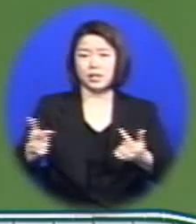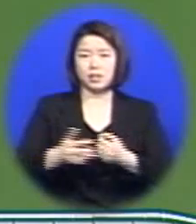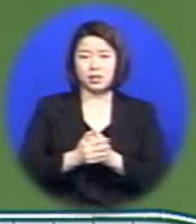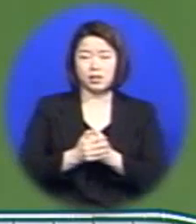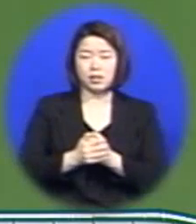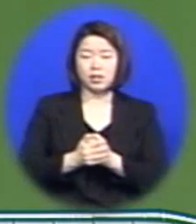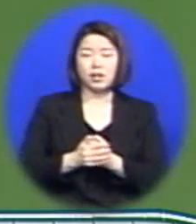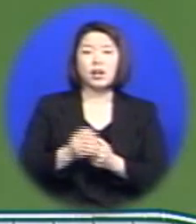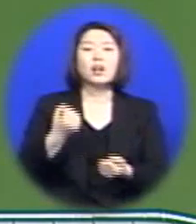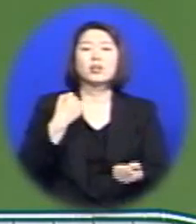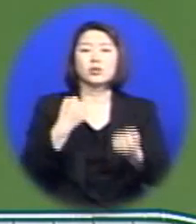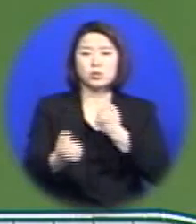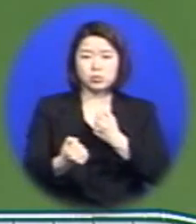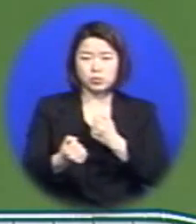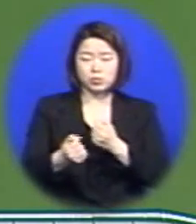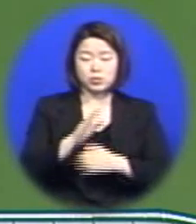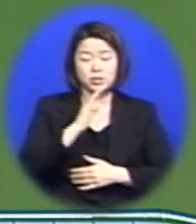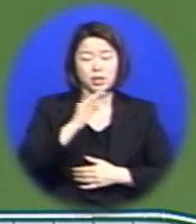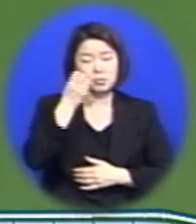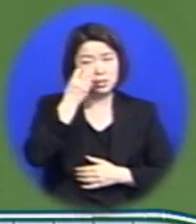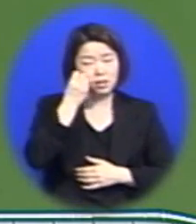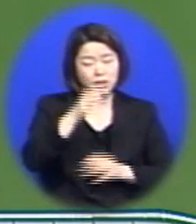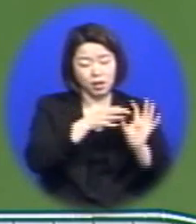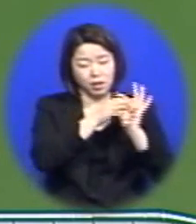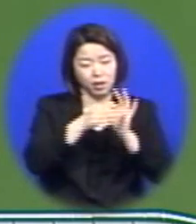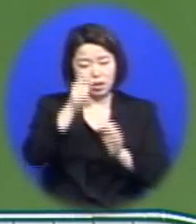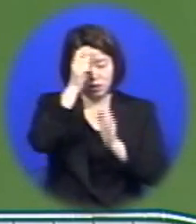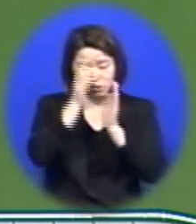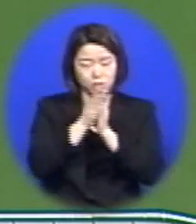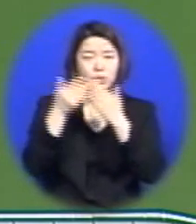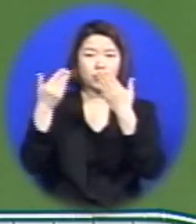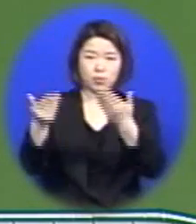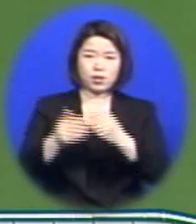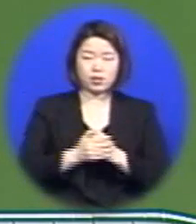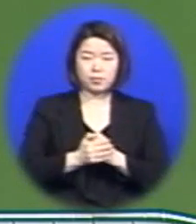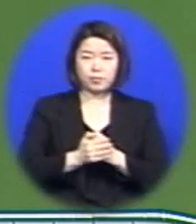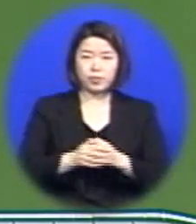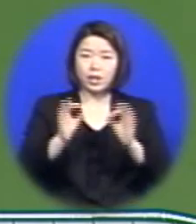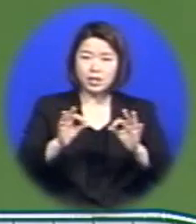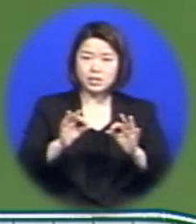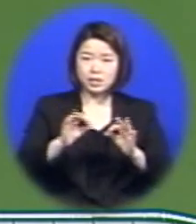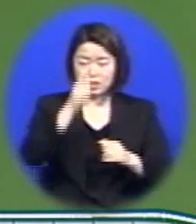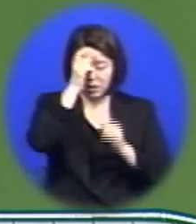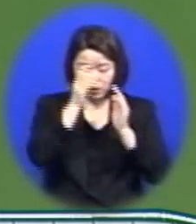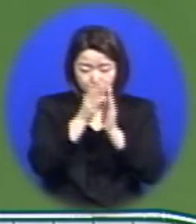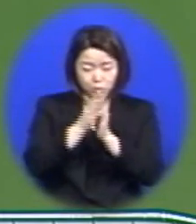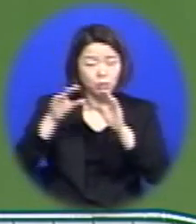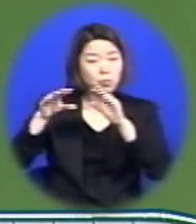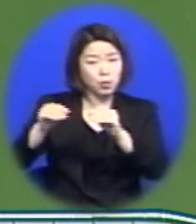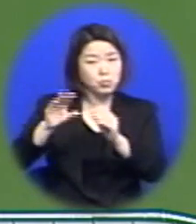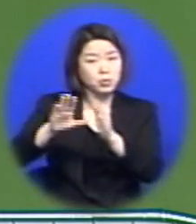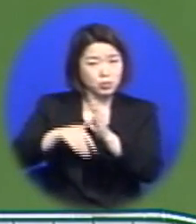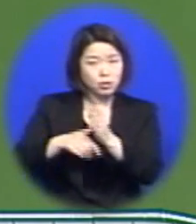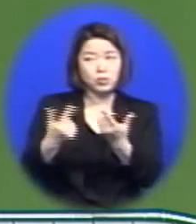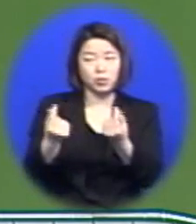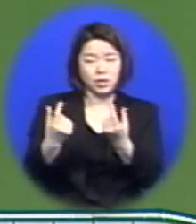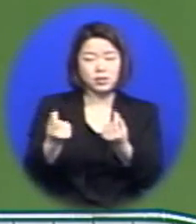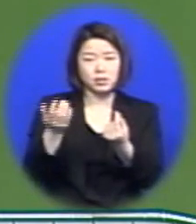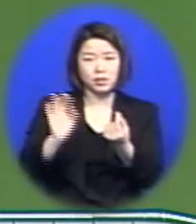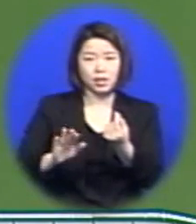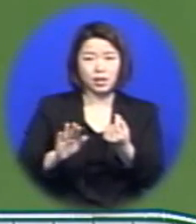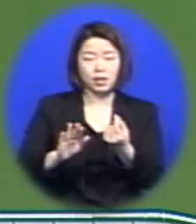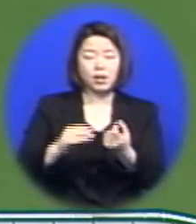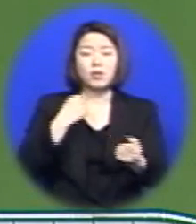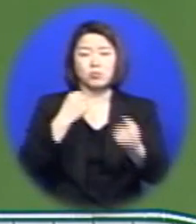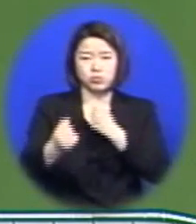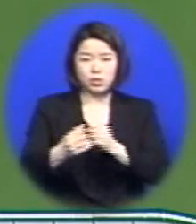그런데도 참 이상하게 계속 기도를 하는 거죠 이제는 기도를 그만둘 만도 한데 그런데도